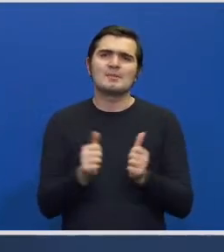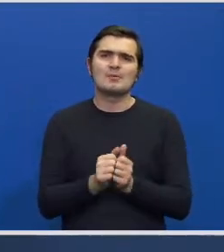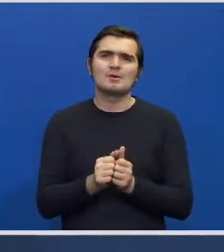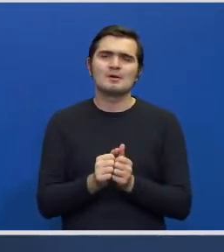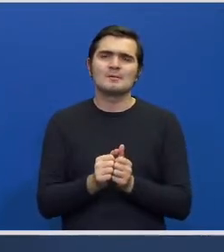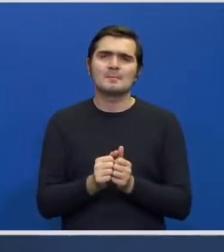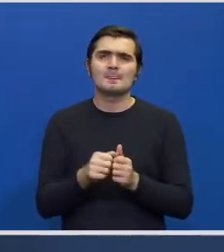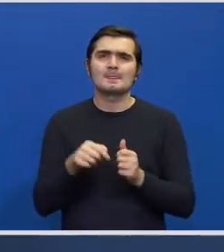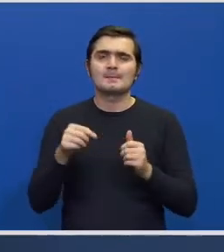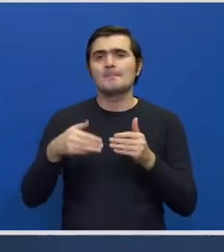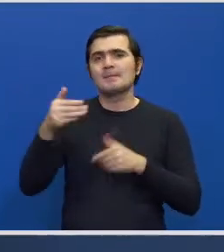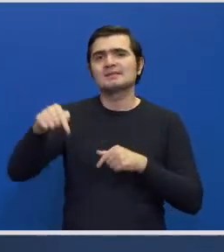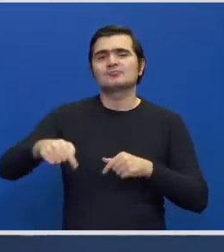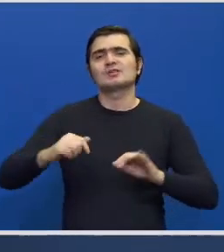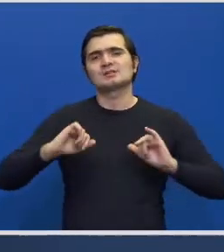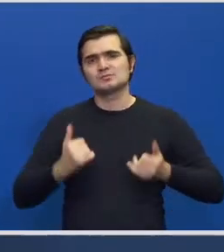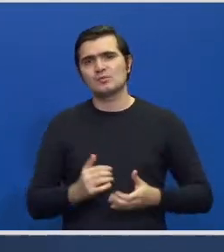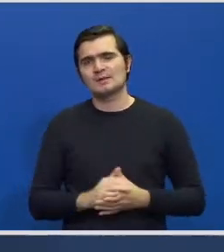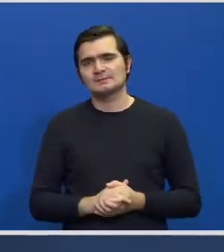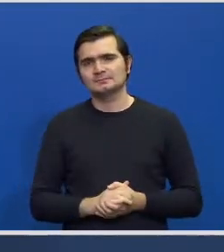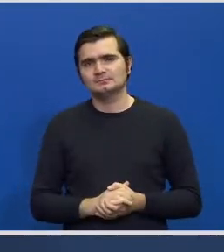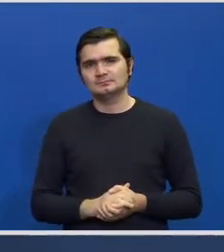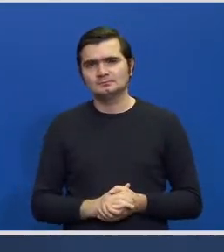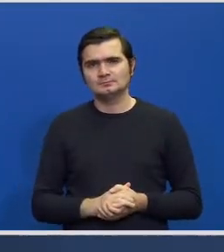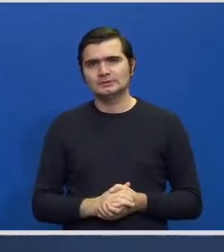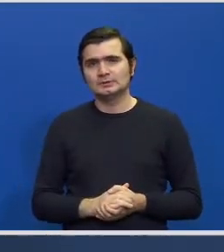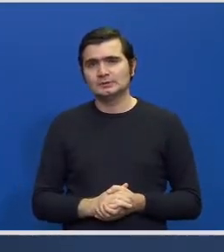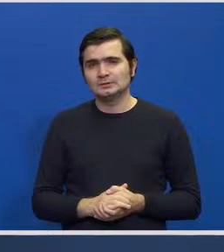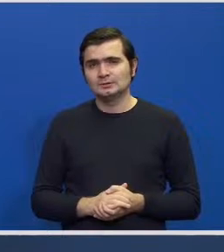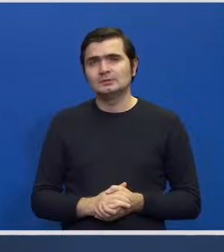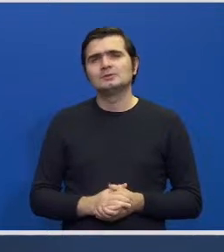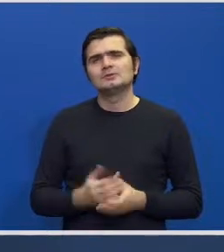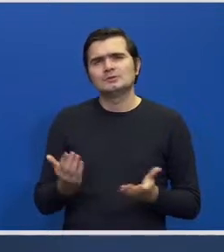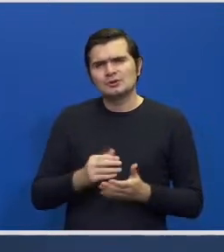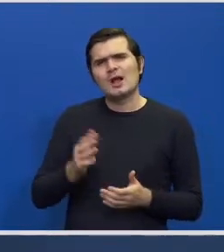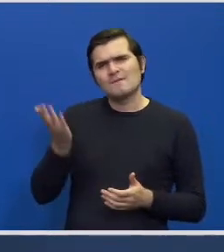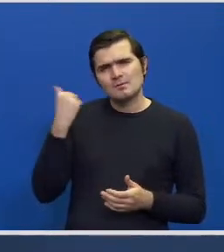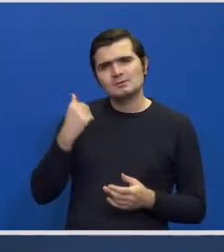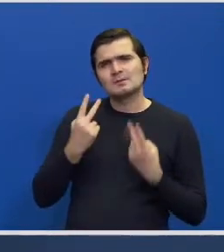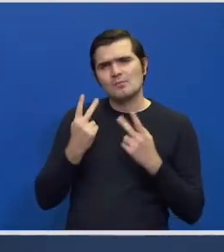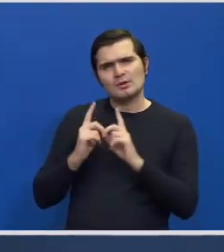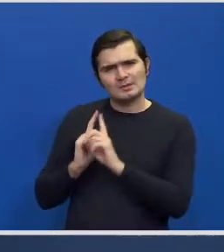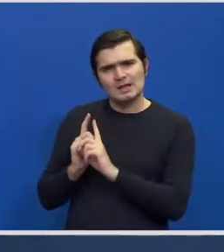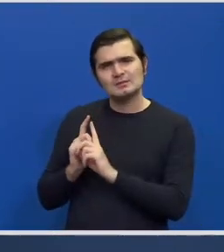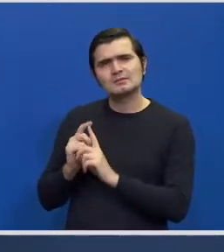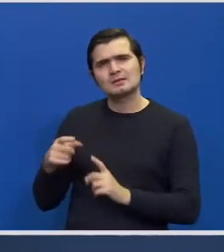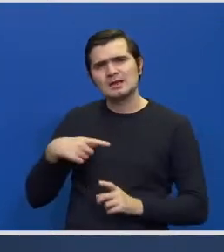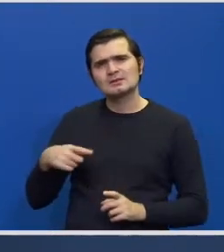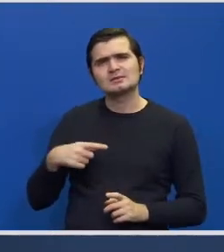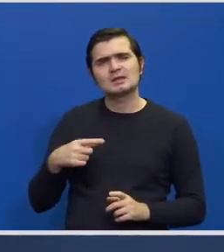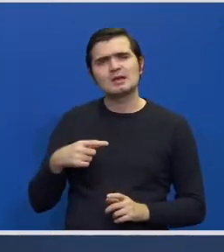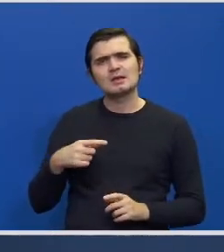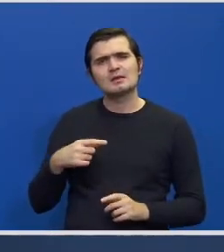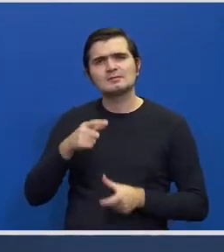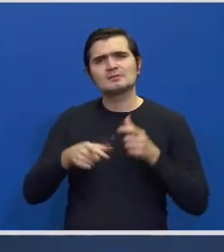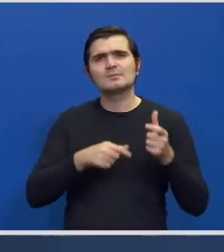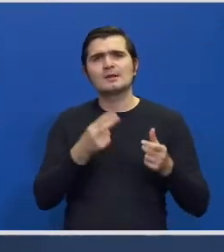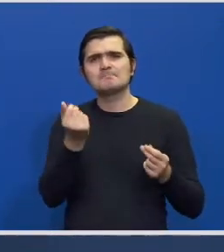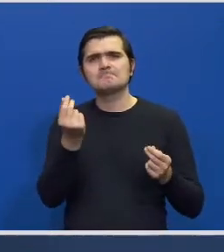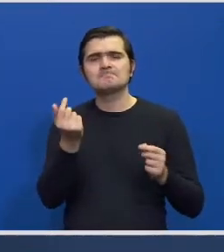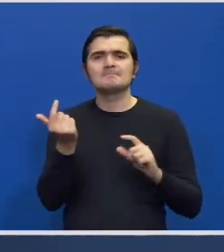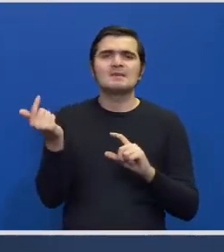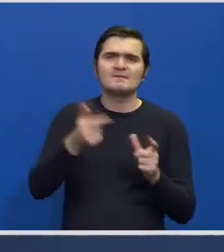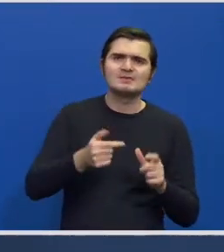trecem cu bine împreună ca țară peste această situație, și atunci ceea ce a fost important a fost